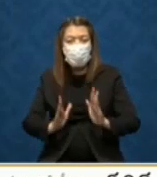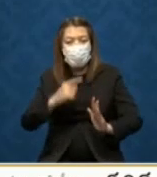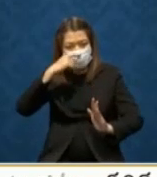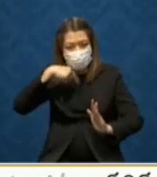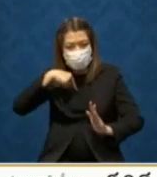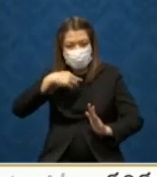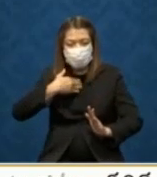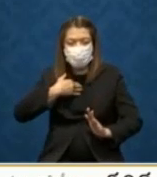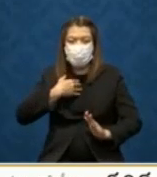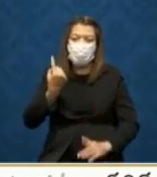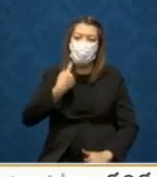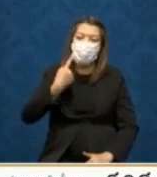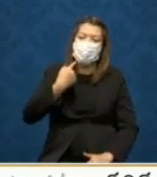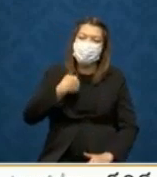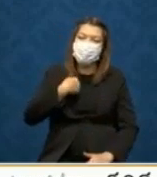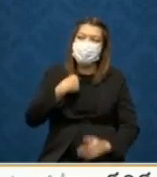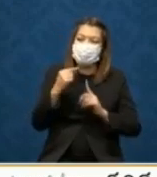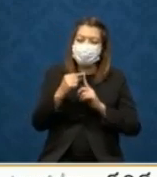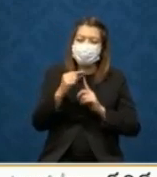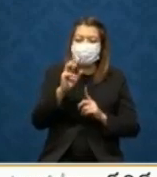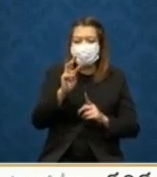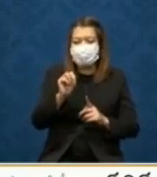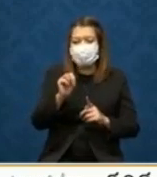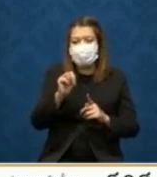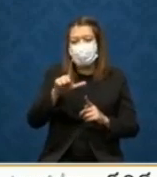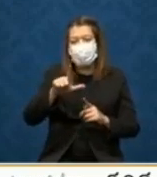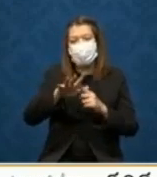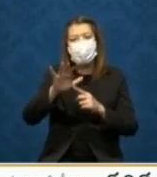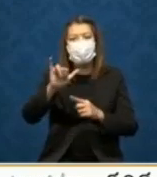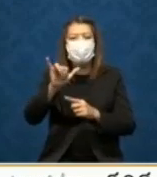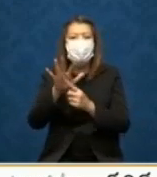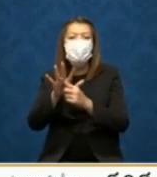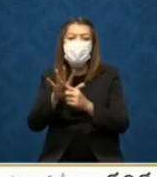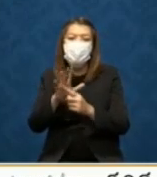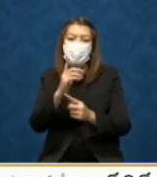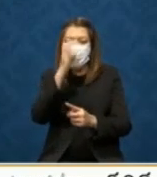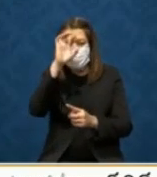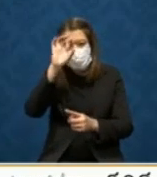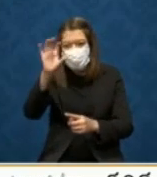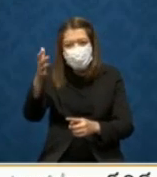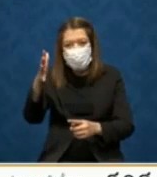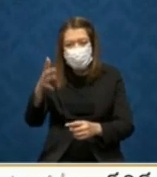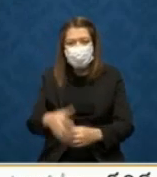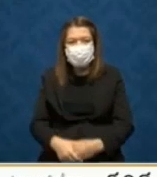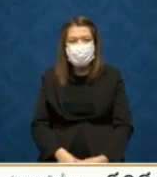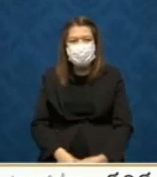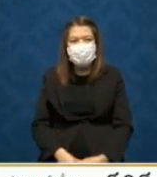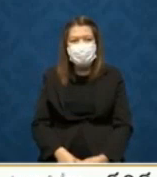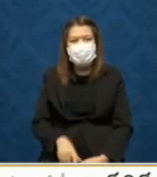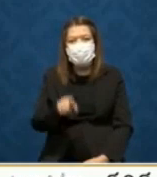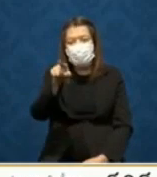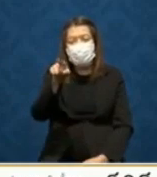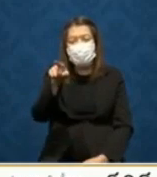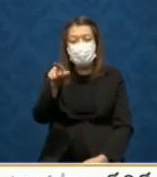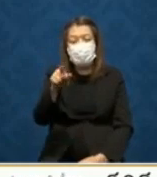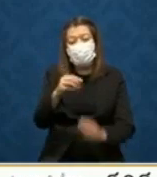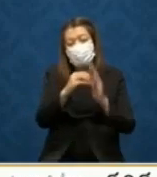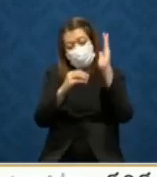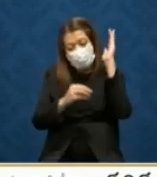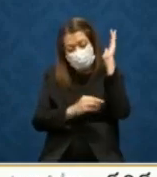เขาเรียกผมคนมลายูอันนี้คือความจริงผมโกรธไม่โกรธแล้วคุณไปอยู่บ้านผมไปดูแลบ้านผมไป